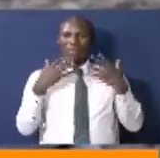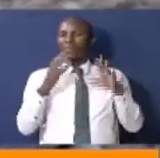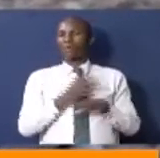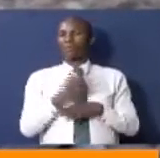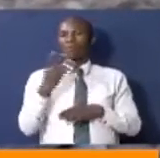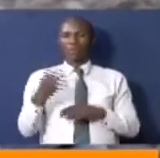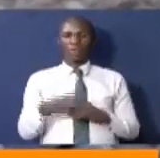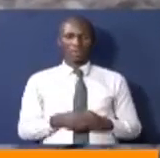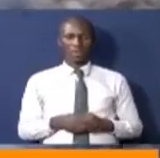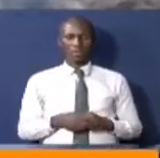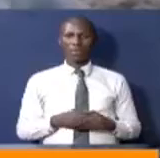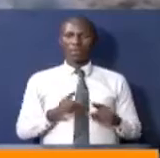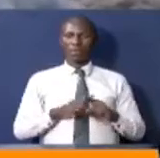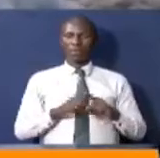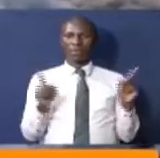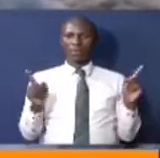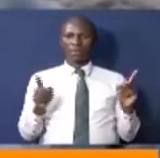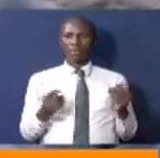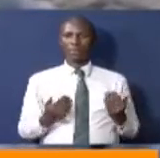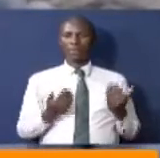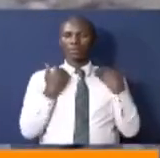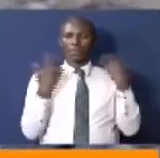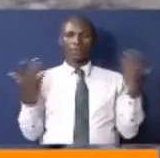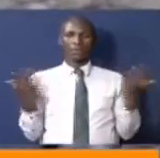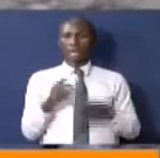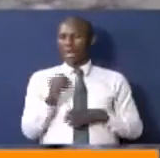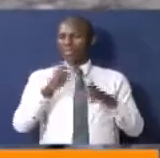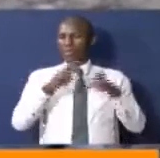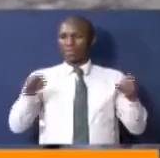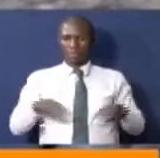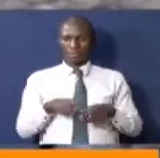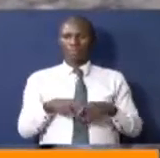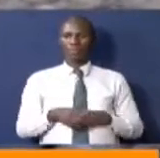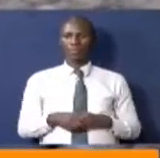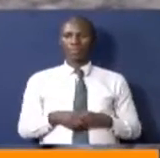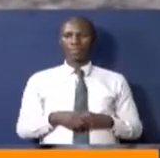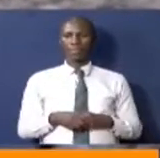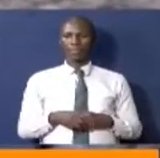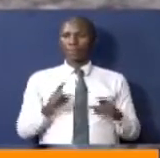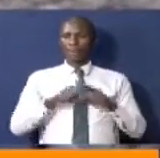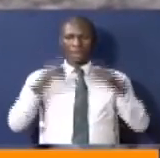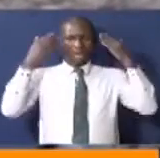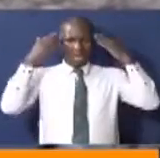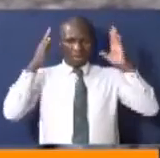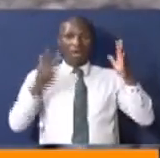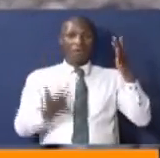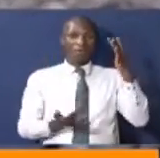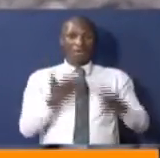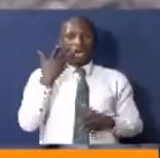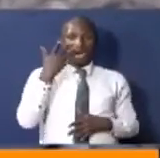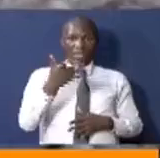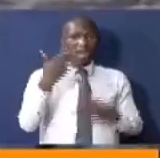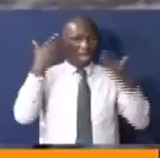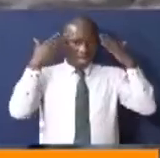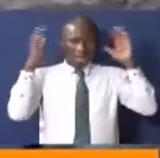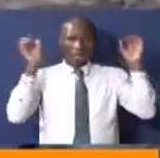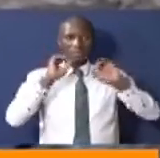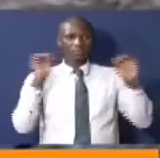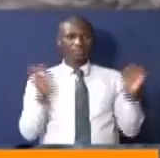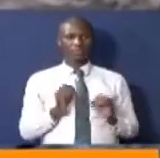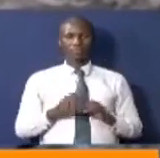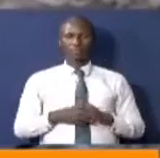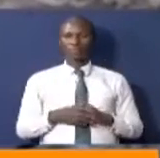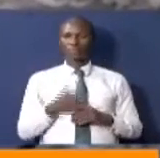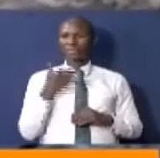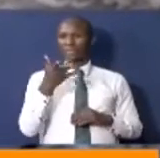4. Lakini alikuwa analala room nyingine. Na hakuwa anajua kama kuna moto inawaka.